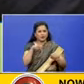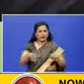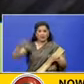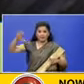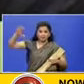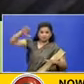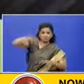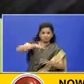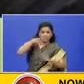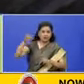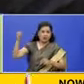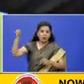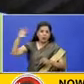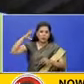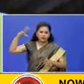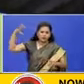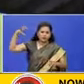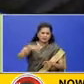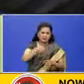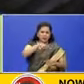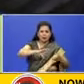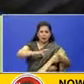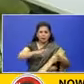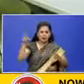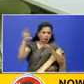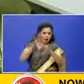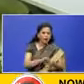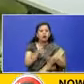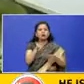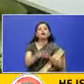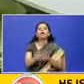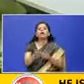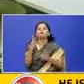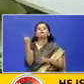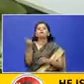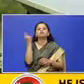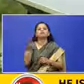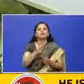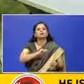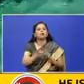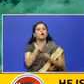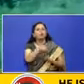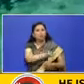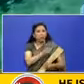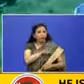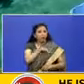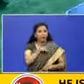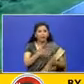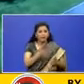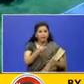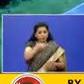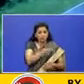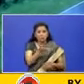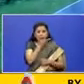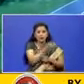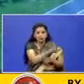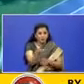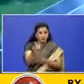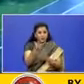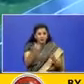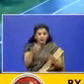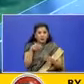लिए बिजली पर कुछ खर्च नहीं करना होता है। खेत में सिंचाई के लिए अब वो सरकार की बिजली सप्लाई